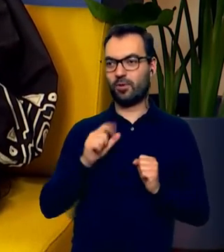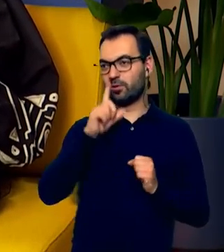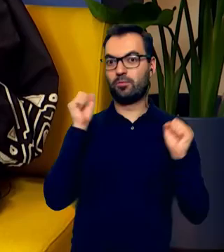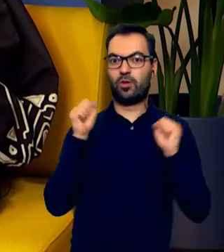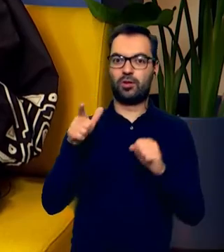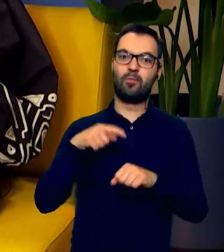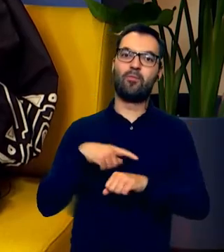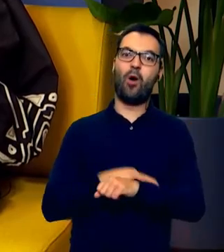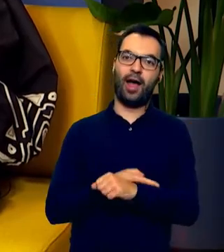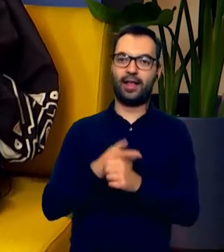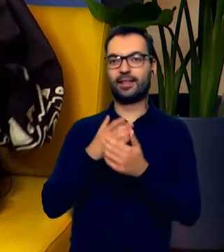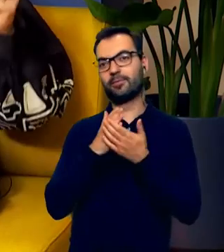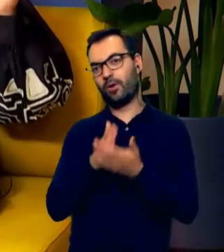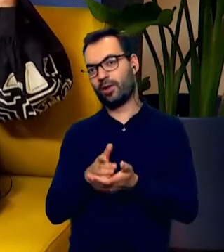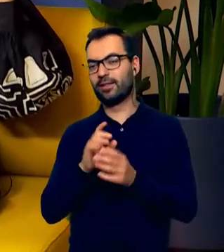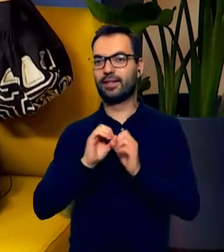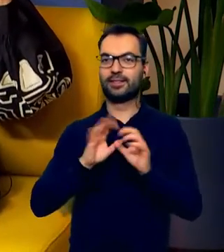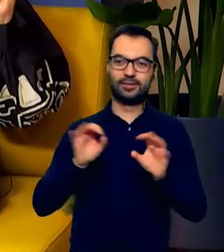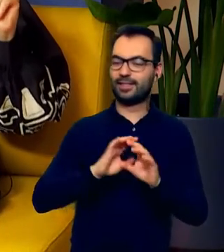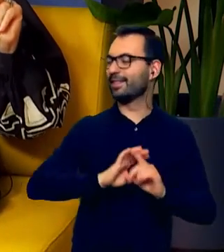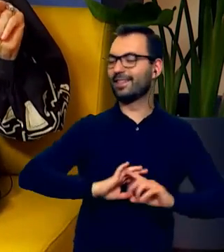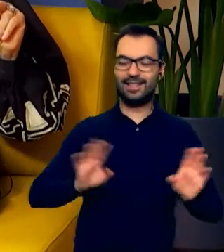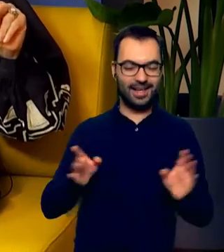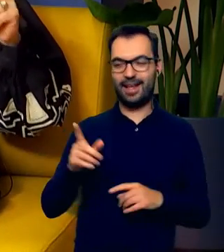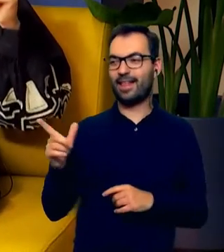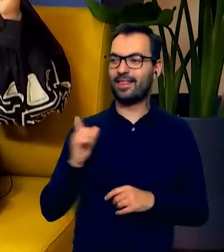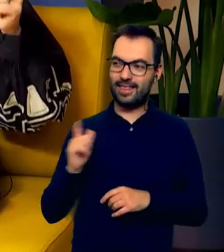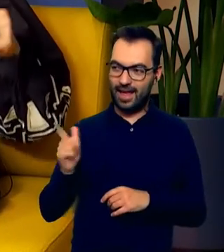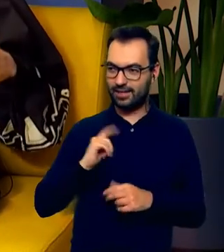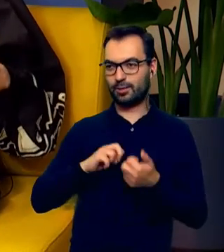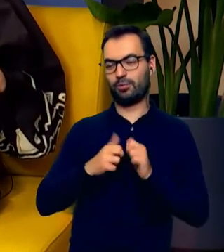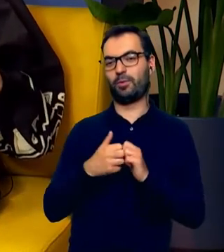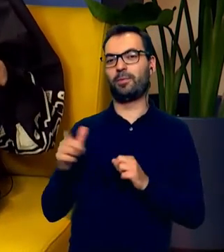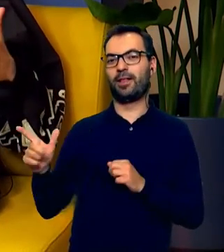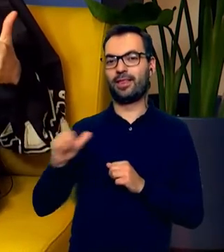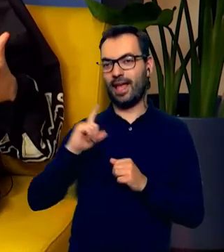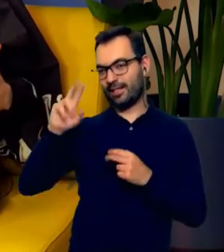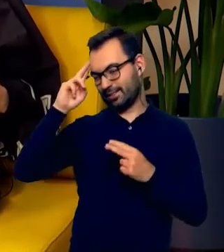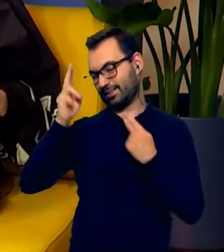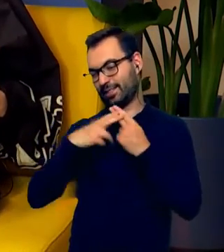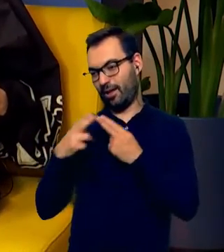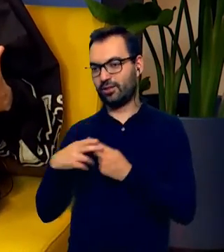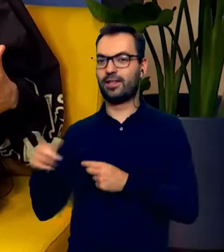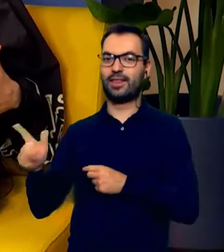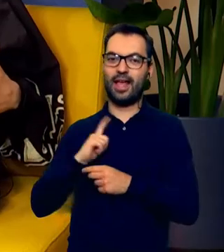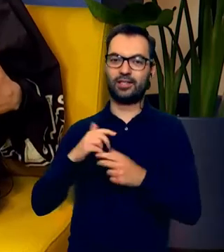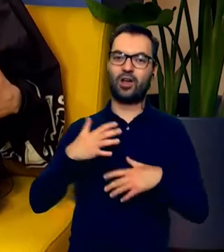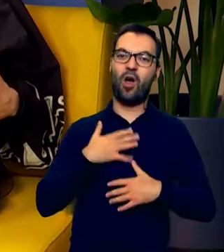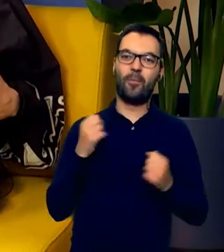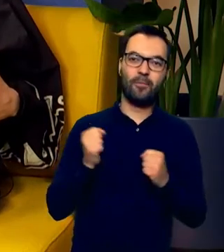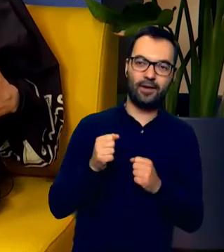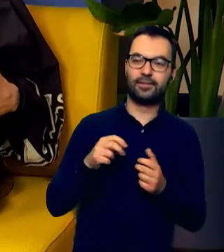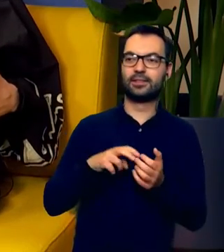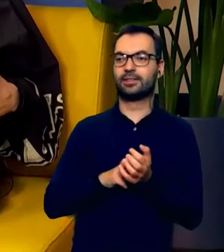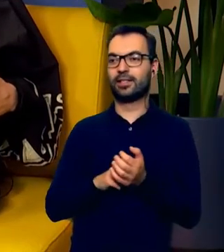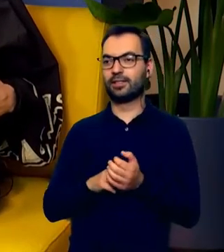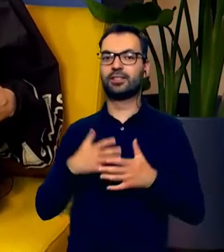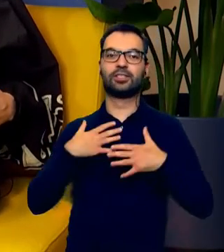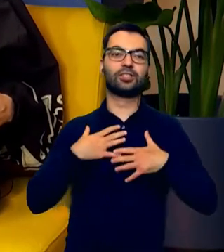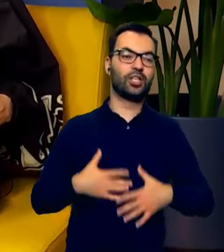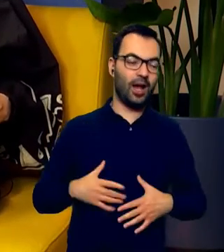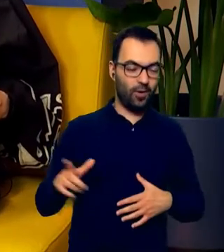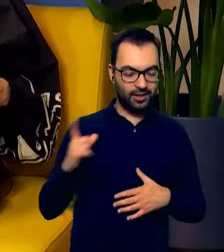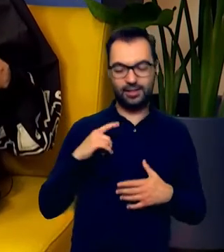ludzie się boją, że to poradnik. Nie. To są nasze zmagania z naszymi stereotypami, z naszymi obawami, z naszymi strachami, z